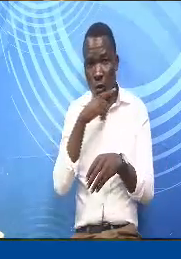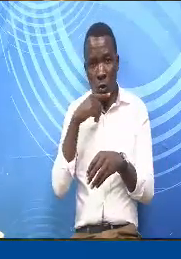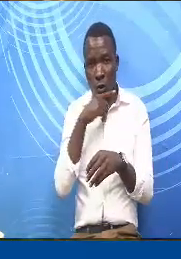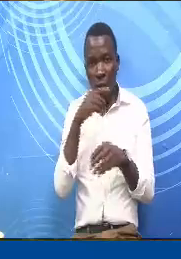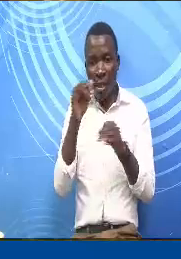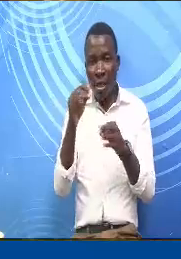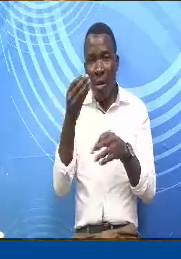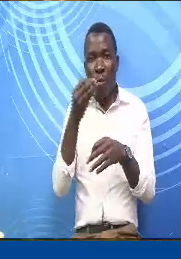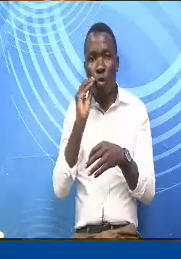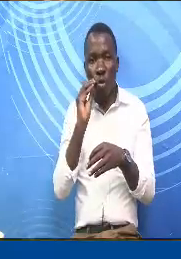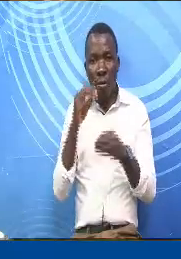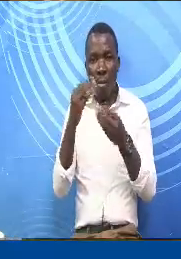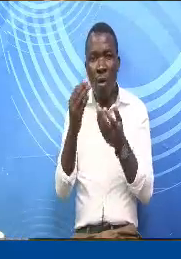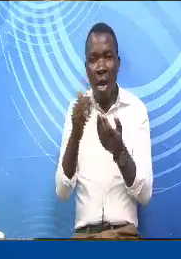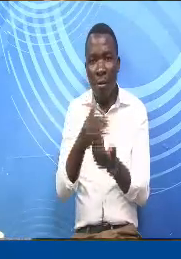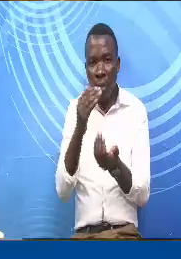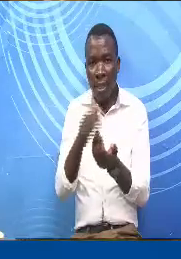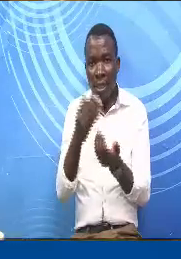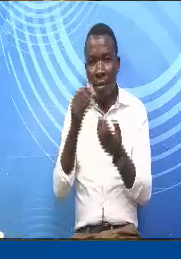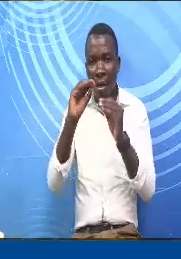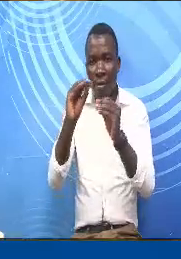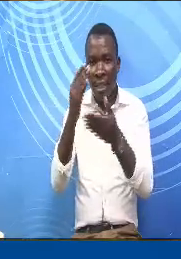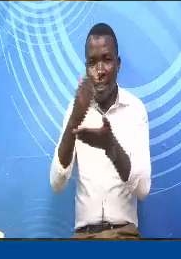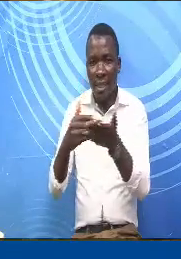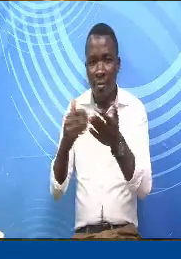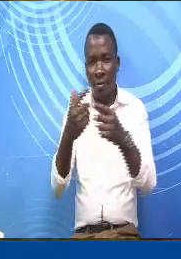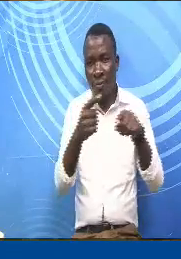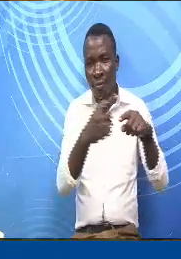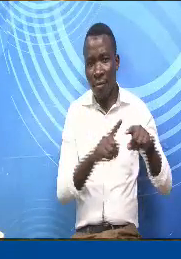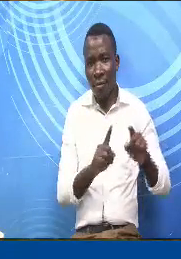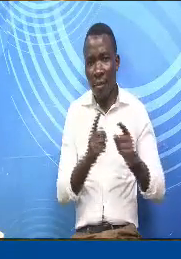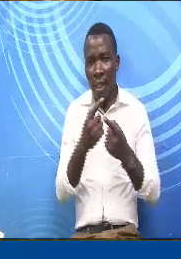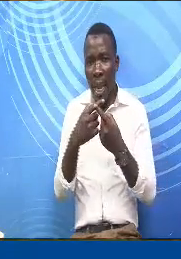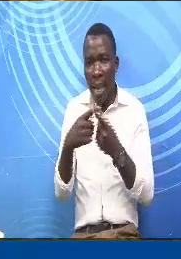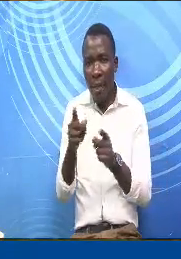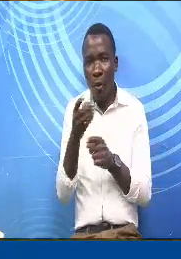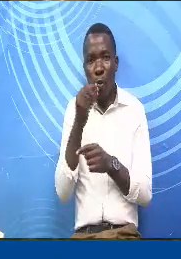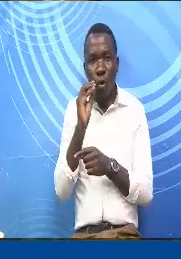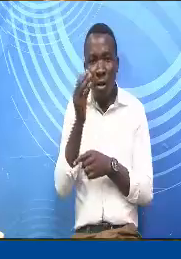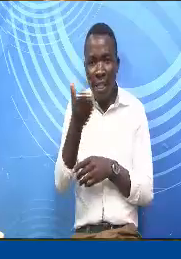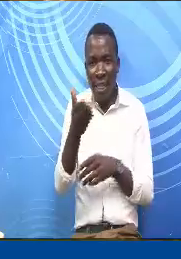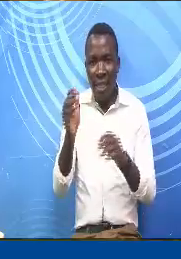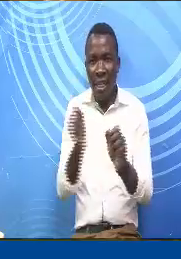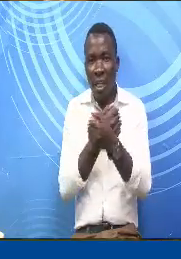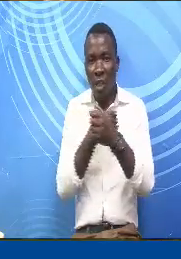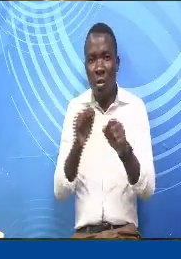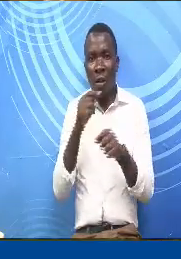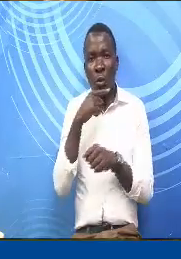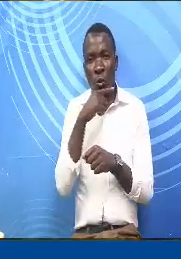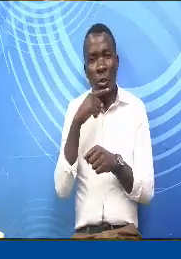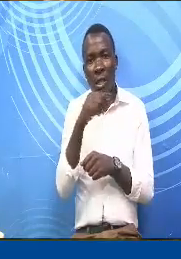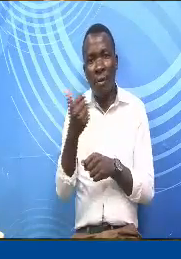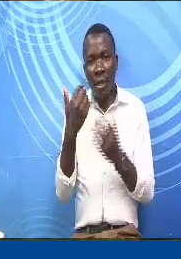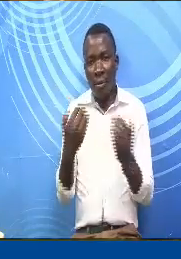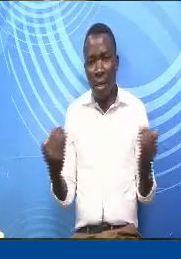uburere bakamuha n'izo nyigisho zimwe na zimwe, ariko mu rugo iyo ahari ntabasha kubana n'abandi bana buri munsi